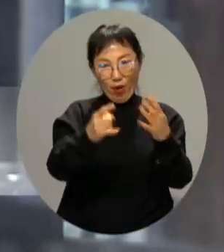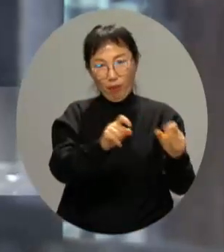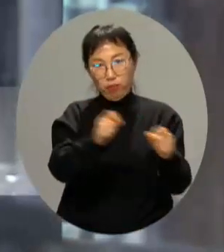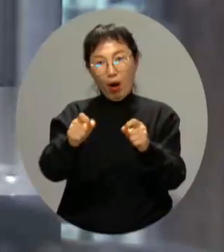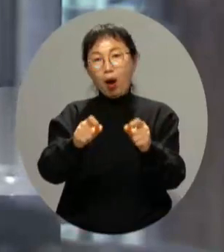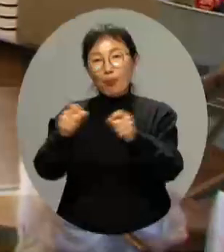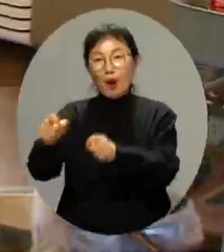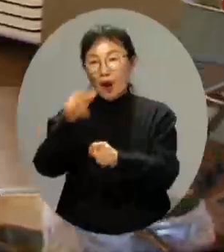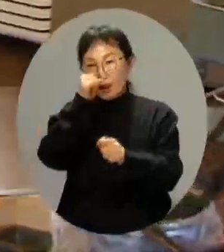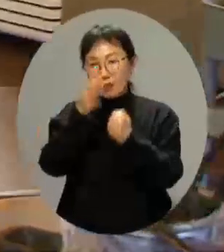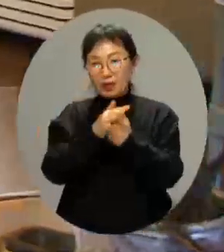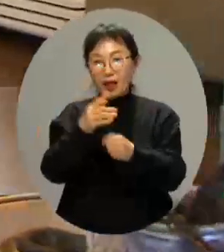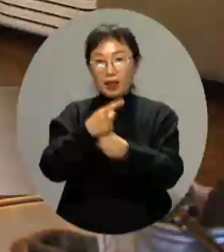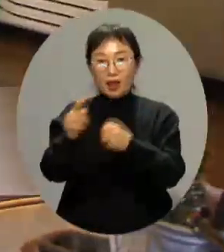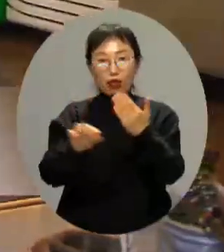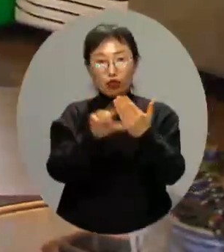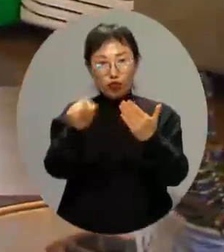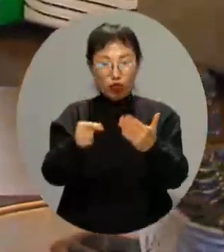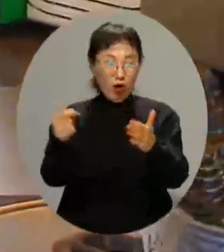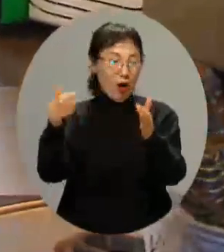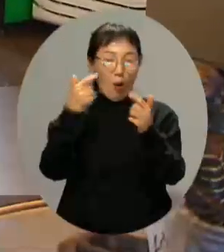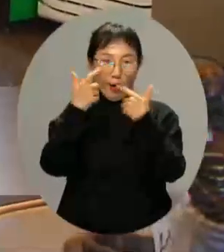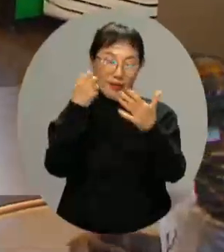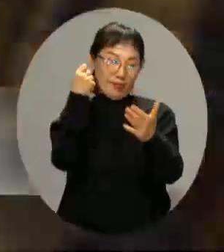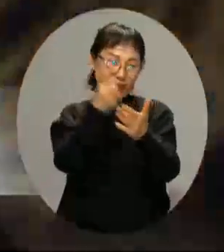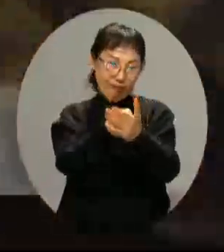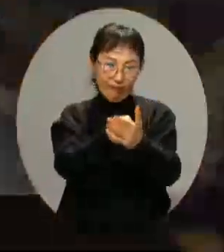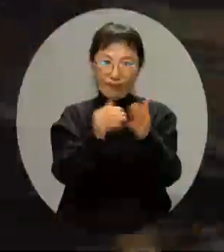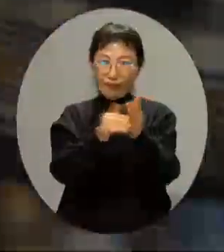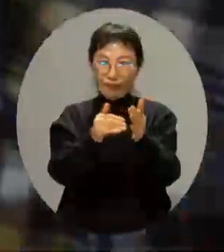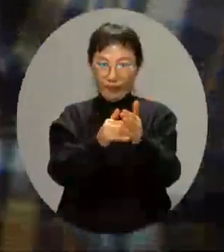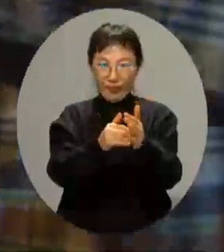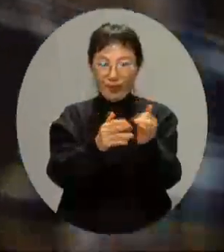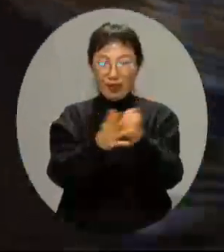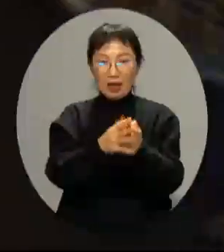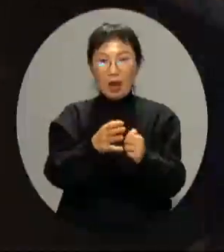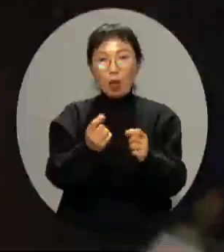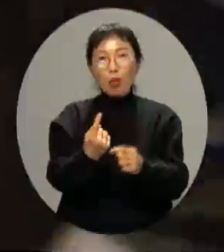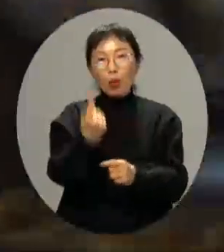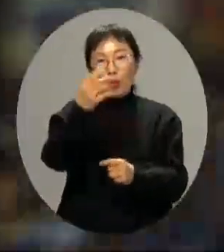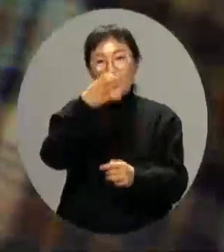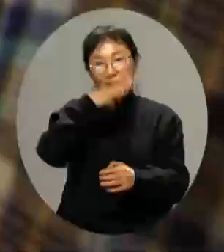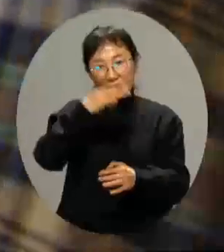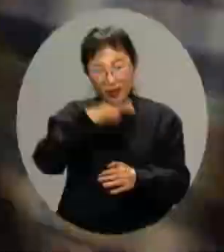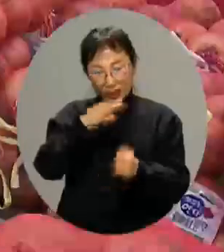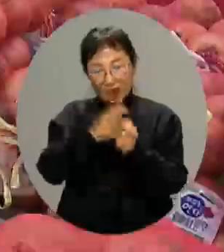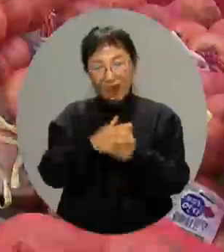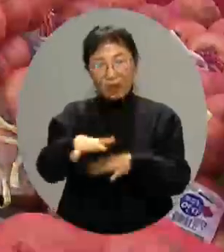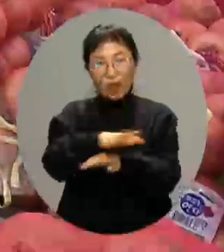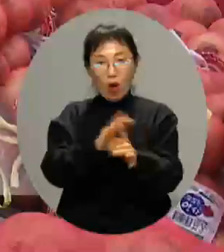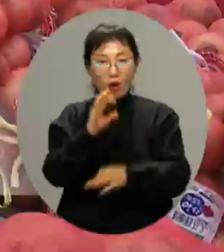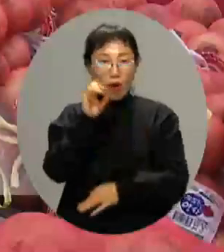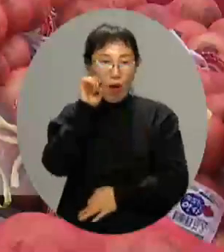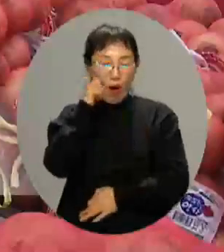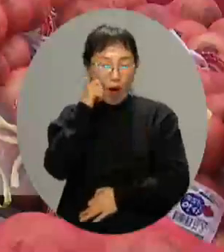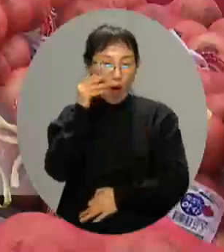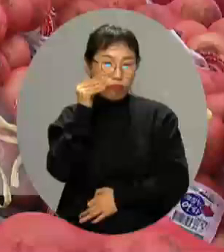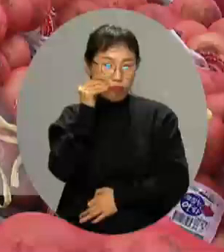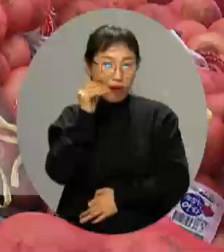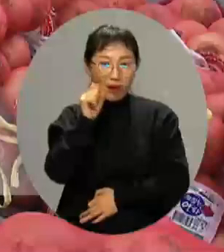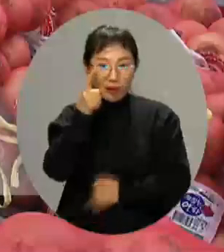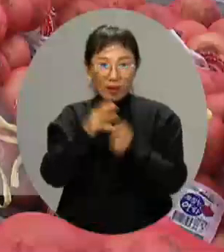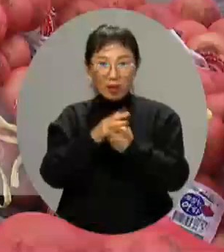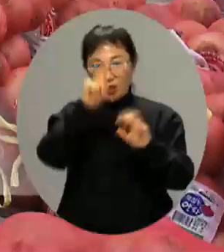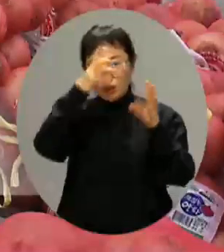내년 9월 종료를 확정한 상황 고금리와 경기 둔화가 확연한 상황이라 정부